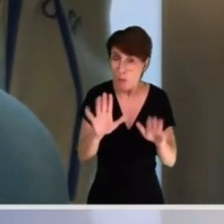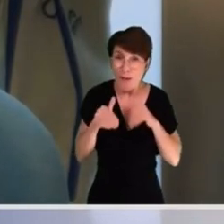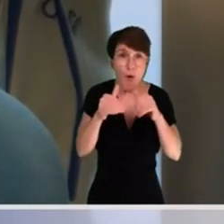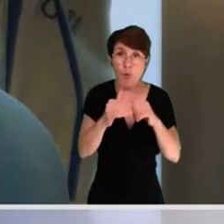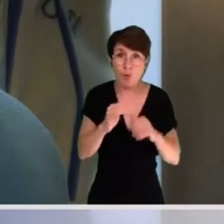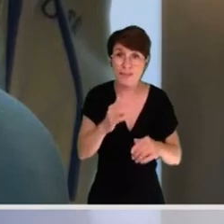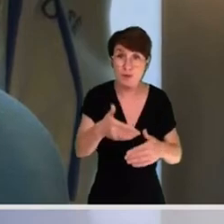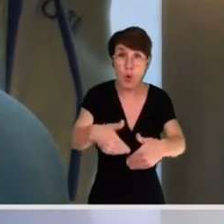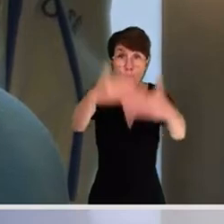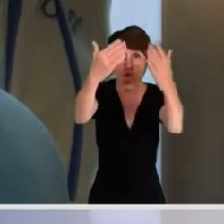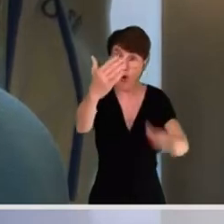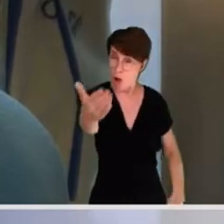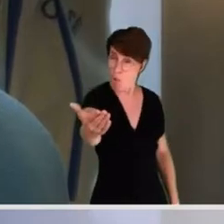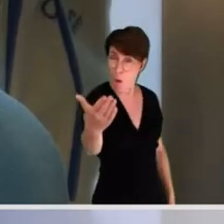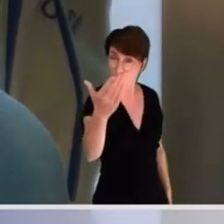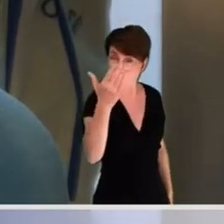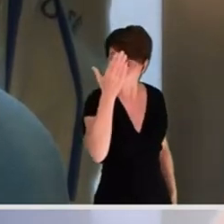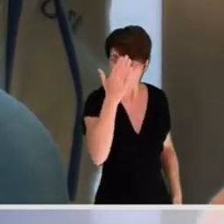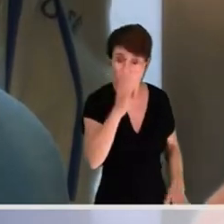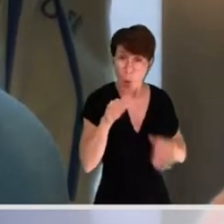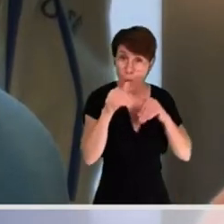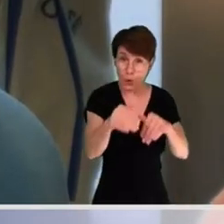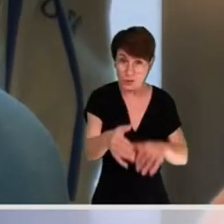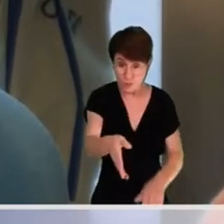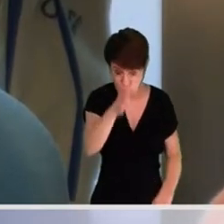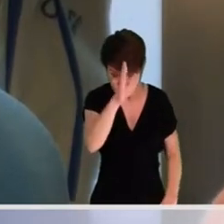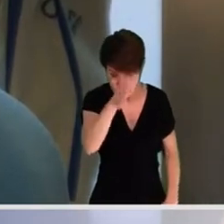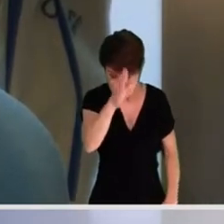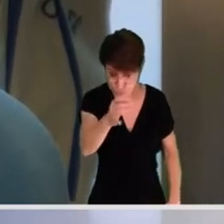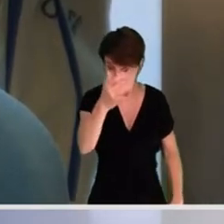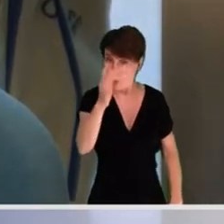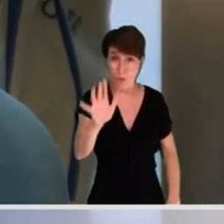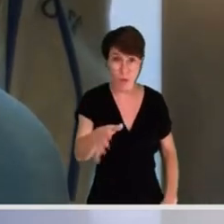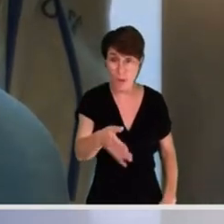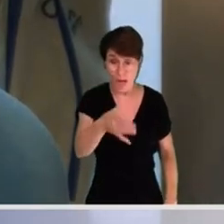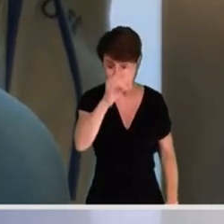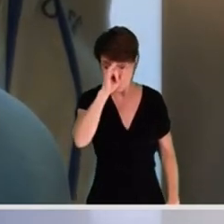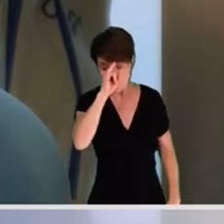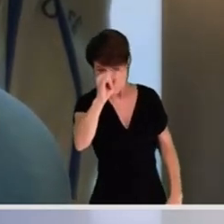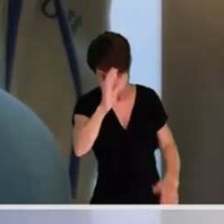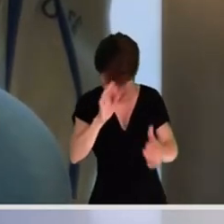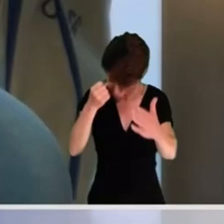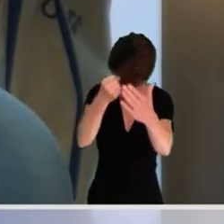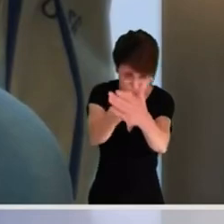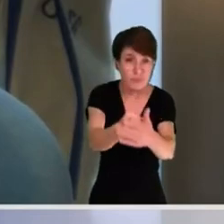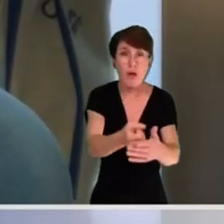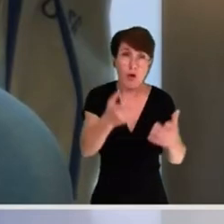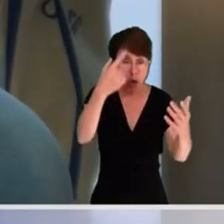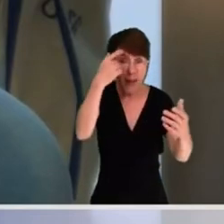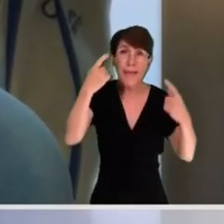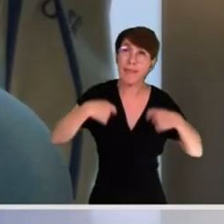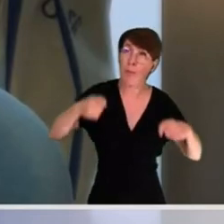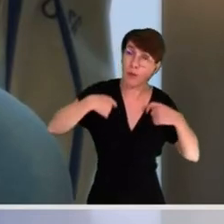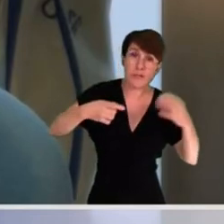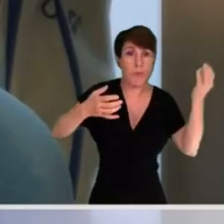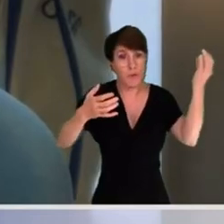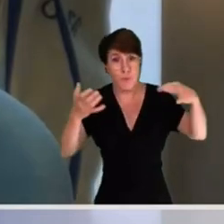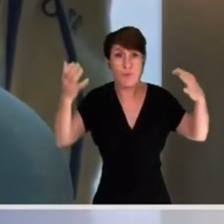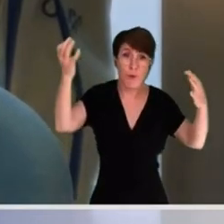mur, comme vous le faites, en inventant de nouvelles dépenses sur des